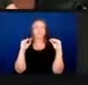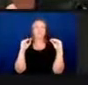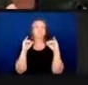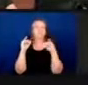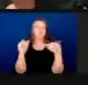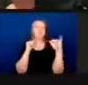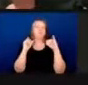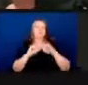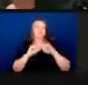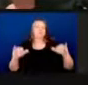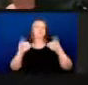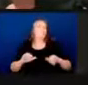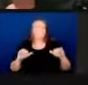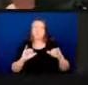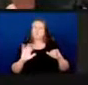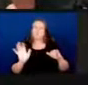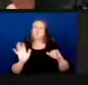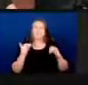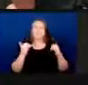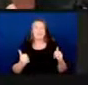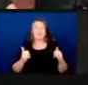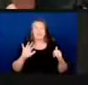Na hapa